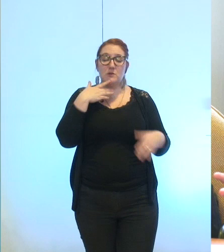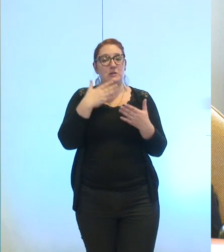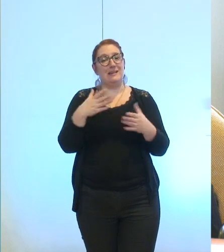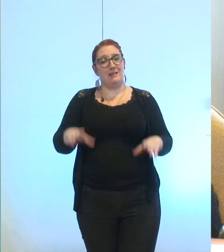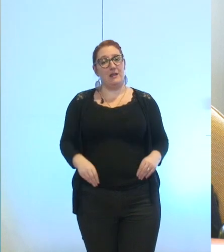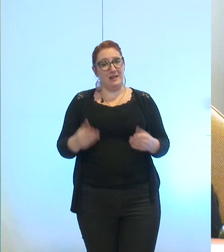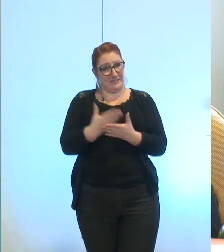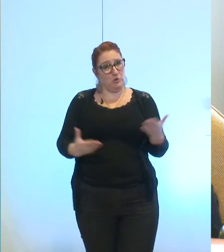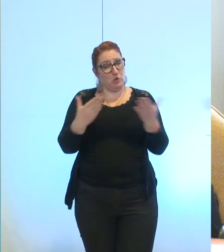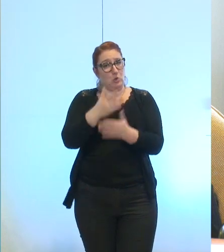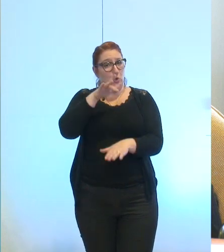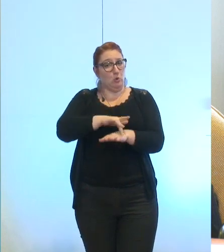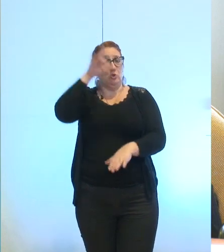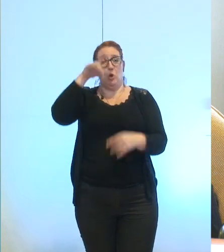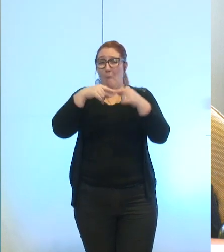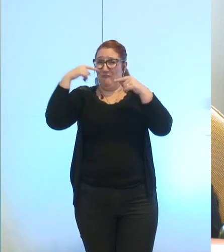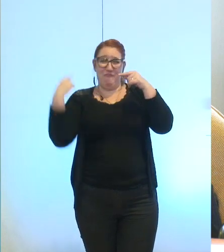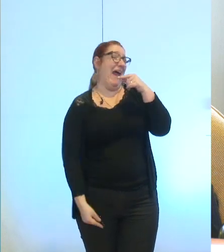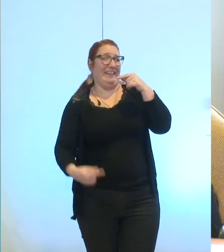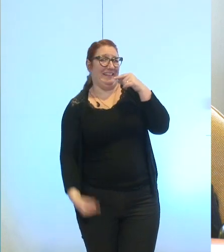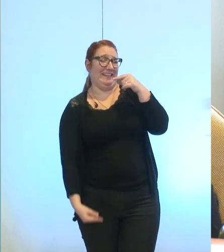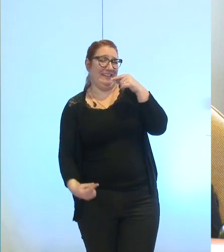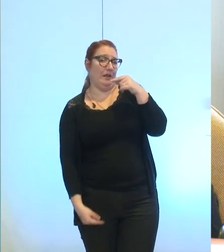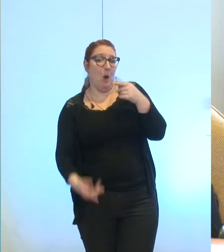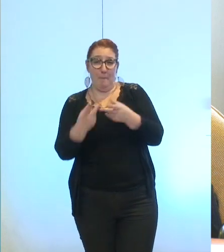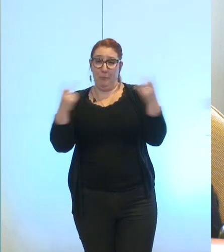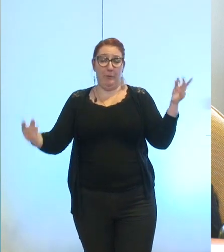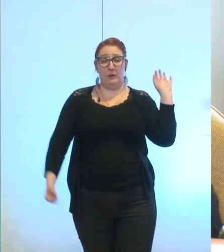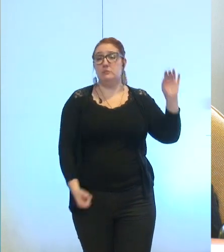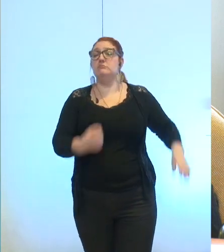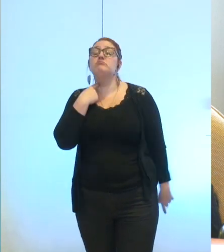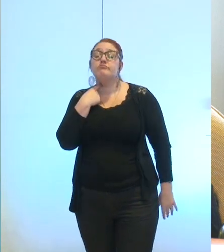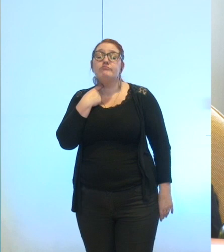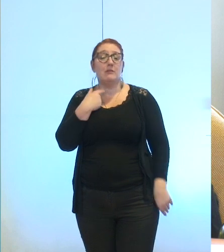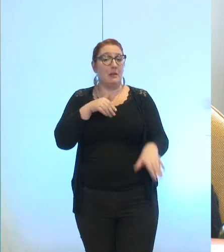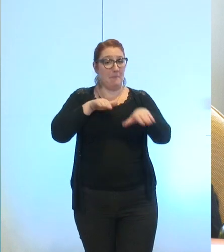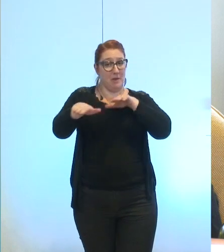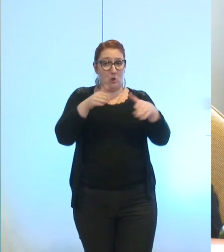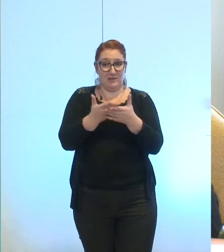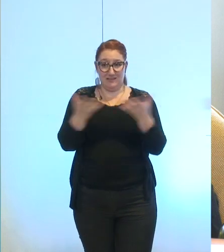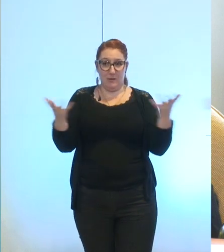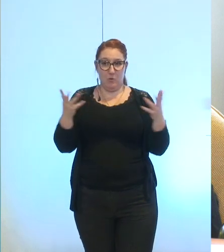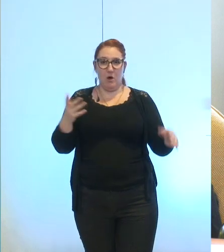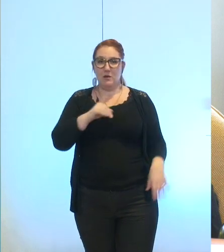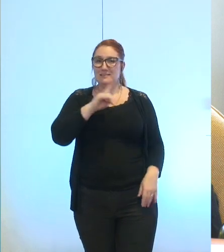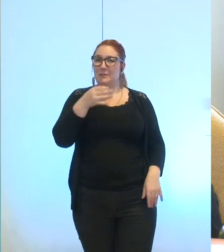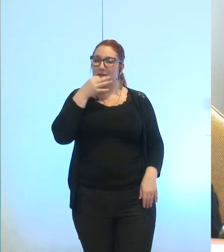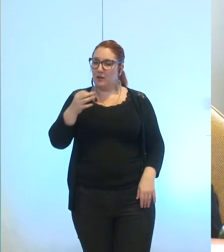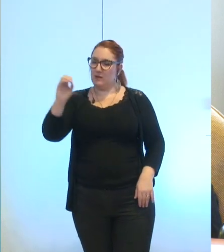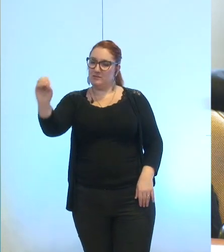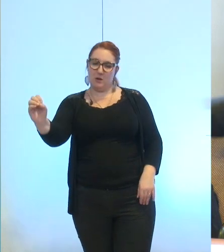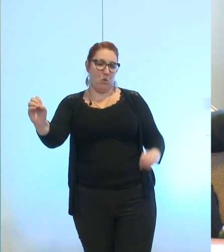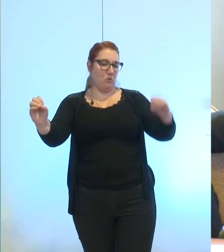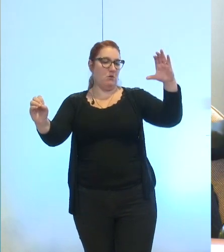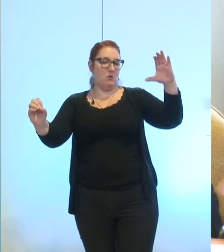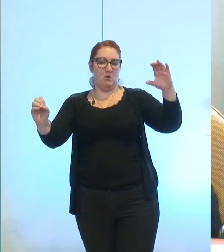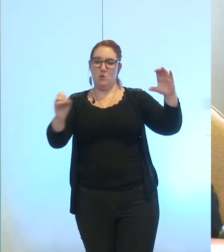situation de faillite de quasi faillite des finances publiques cette méthode elle est très simple ça ne consiste pas de dire je donne 0 à un tel et